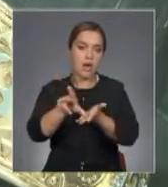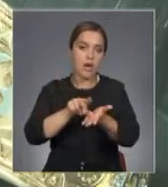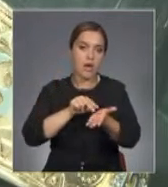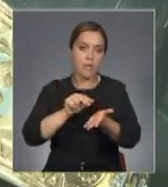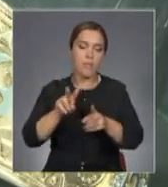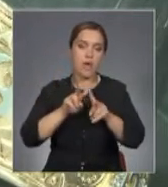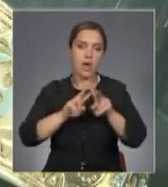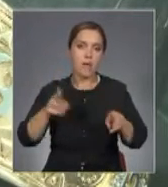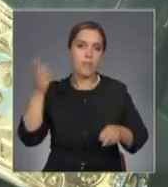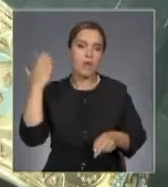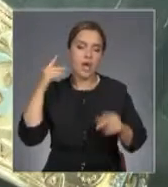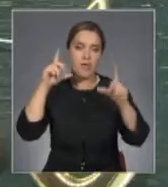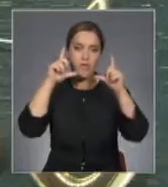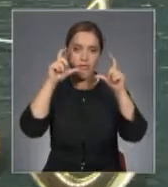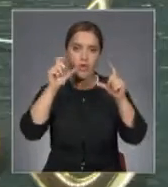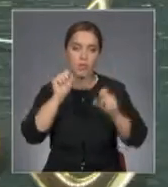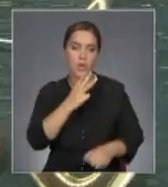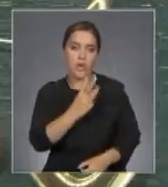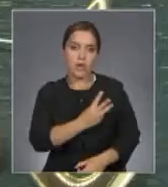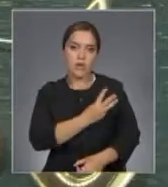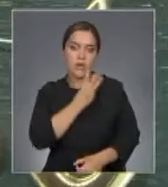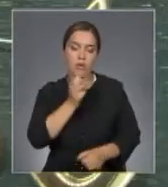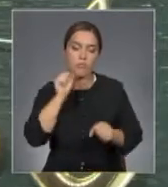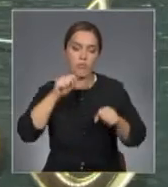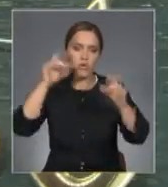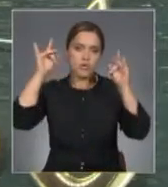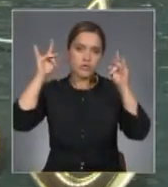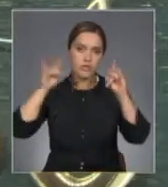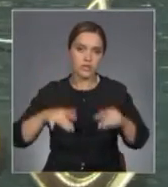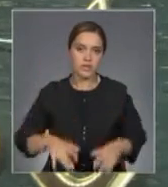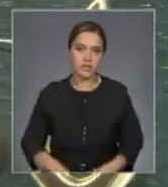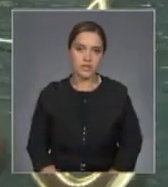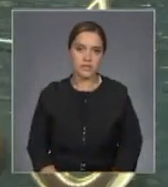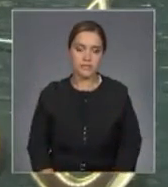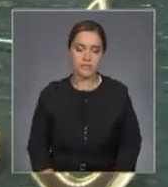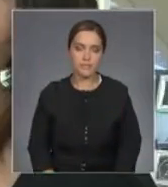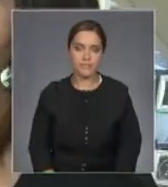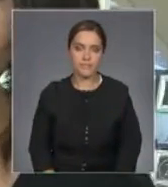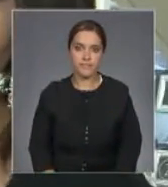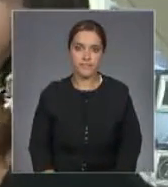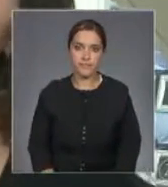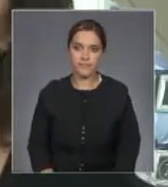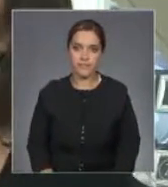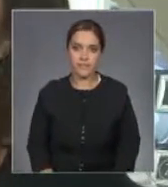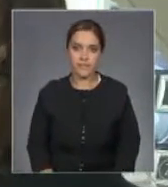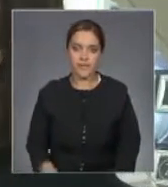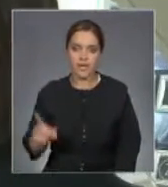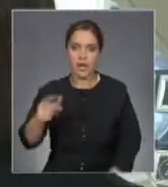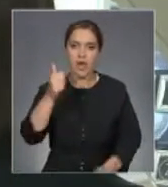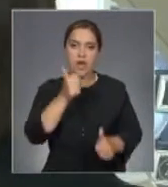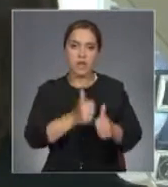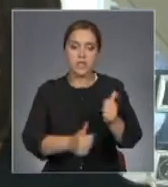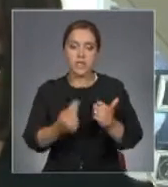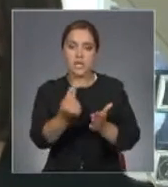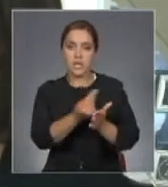архивные фотографии. Вдохновение может прийти неожиданно. Дизайнерские вещи, работают художники над каждым